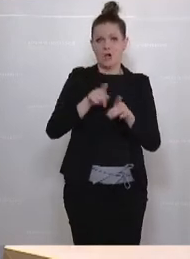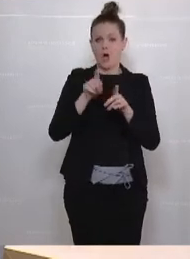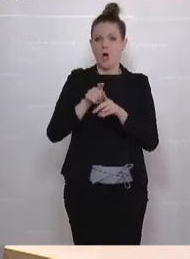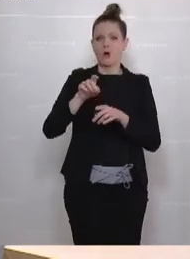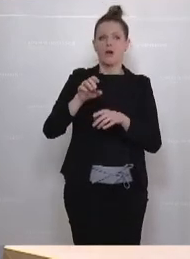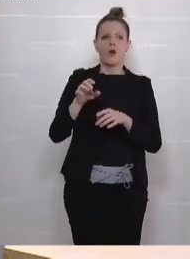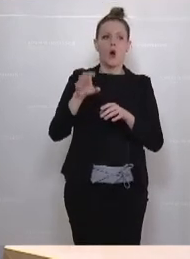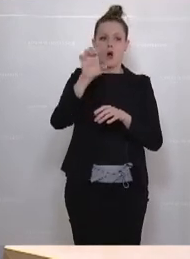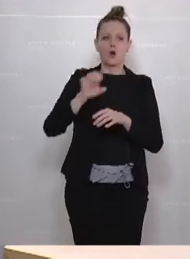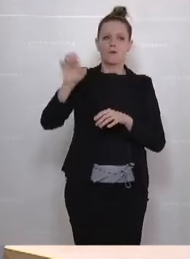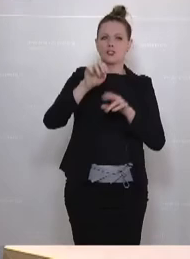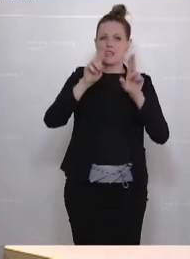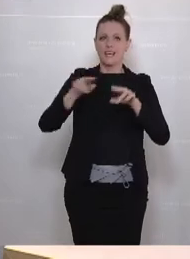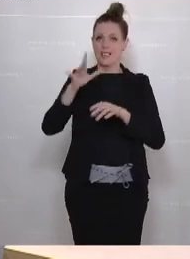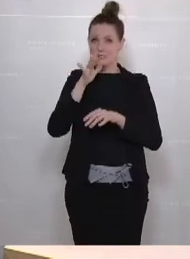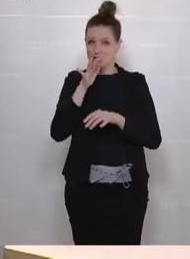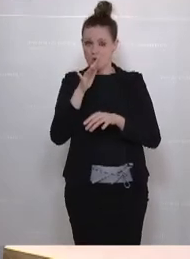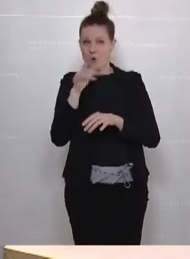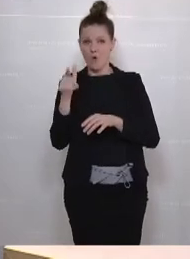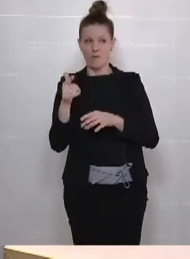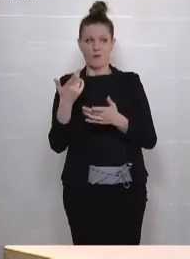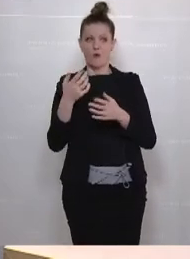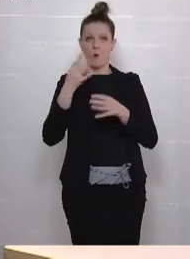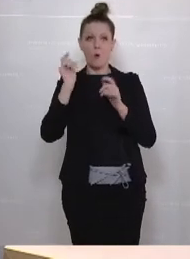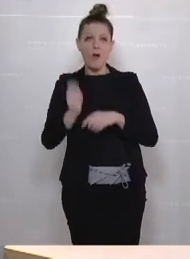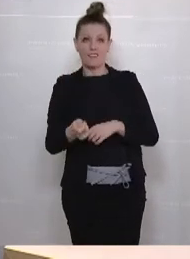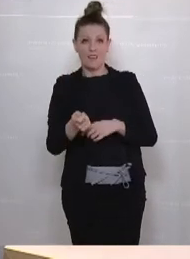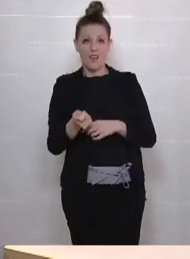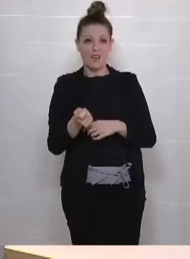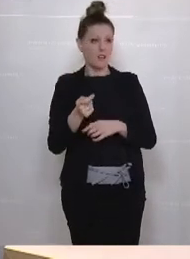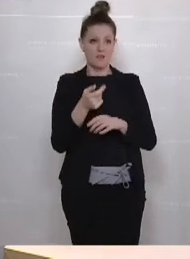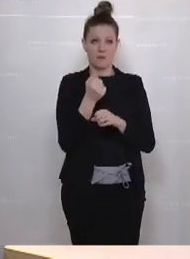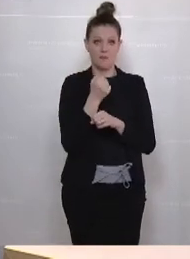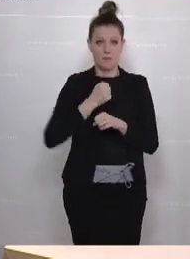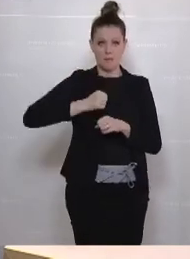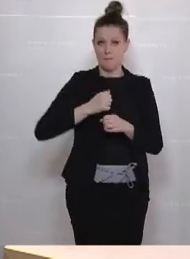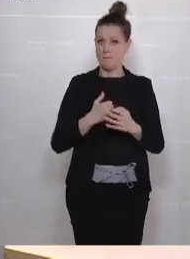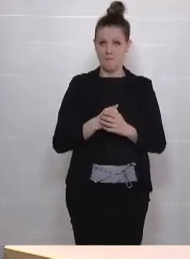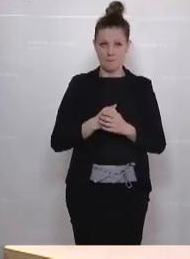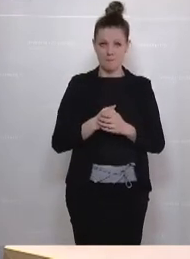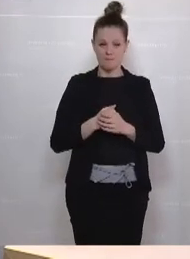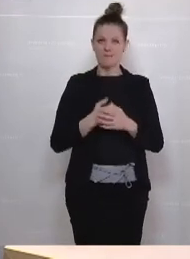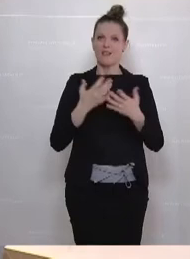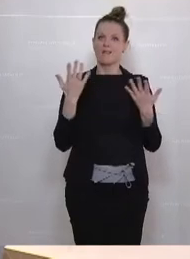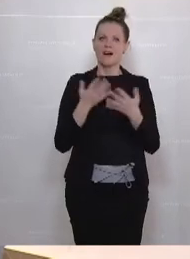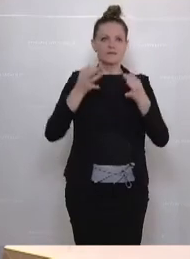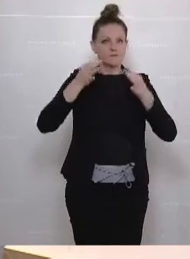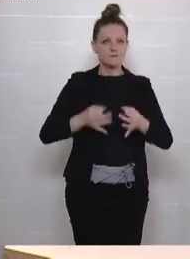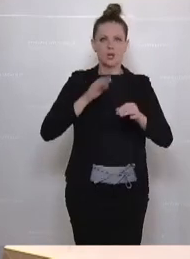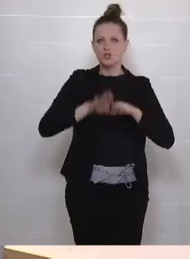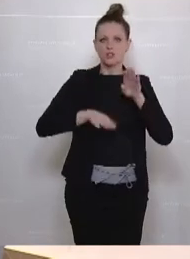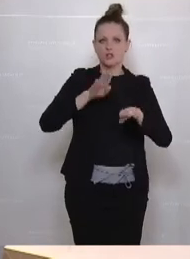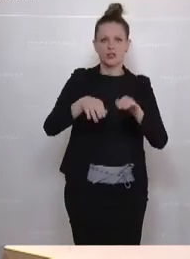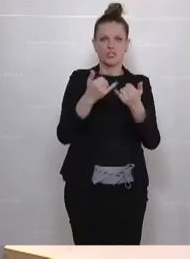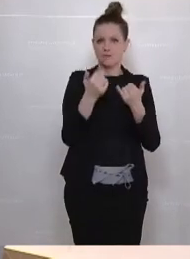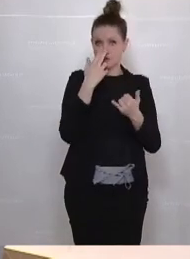Gerichtshofs für Menschenrechte im speziellen Fall gegenüber einem HTP-Politiker wird damit komplett missachtet. Was sind konkrete Schritte, die Sie setzen werden? Haben